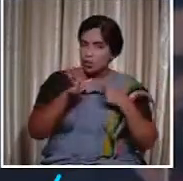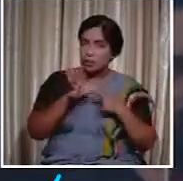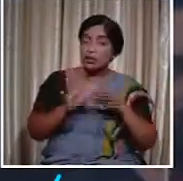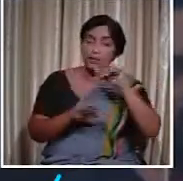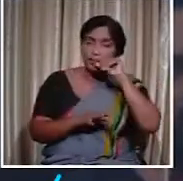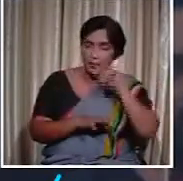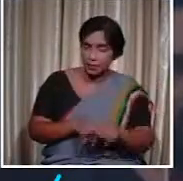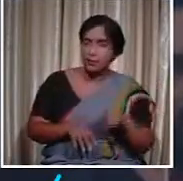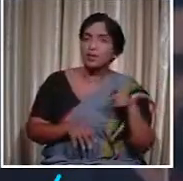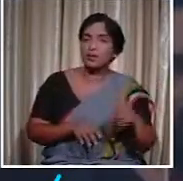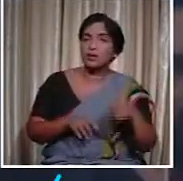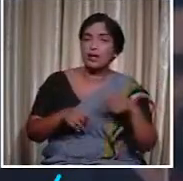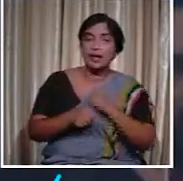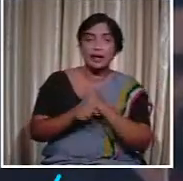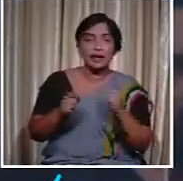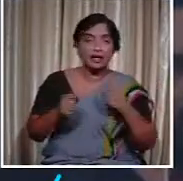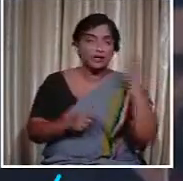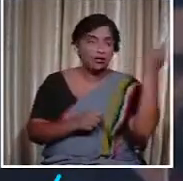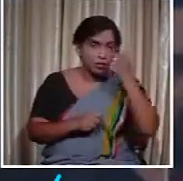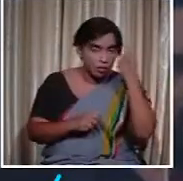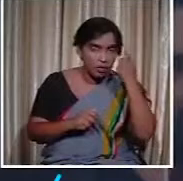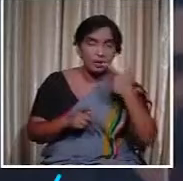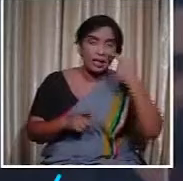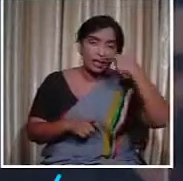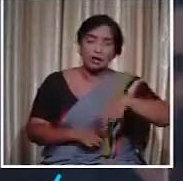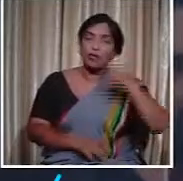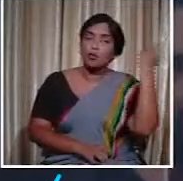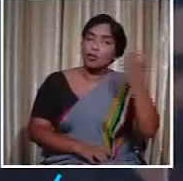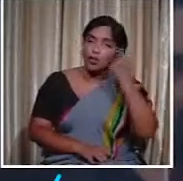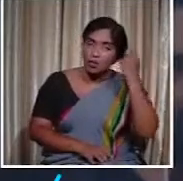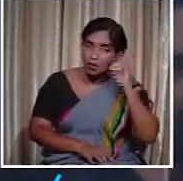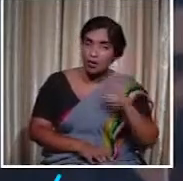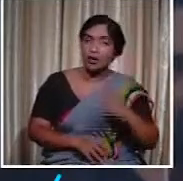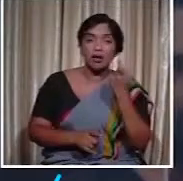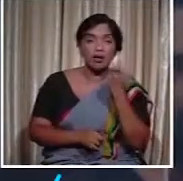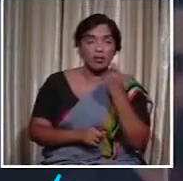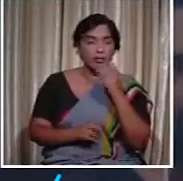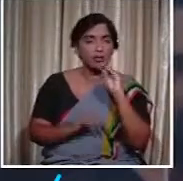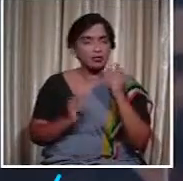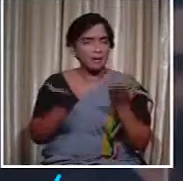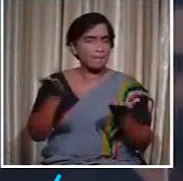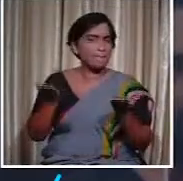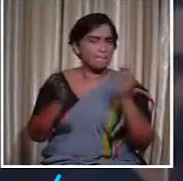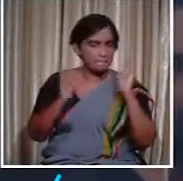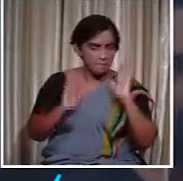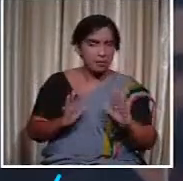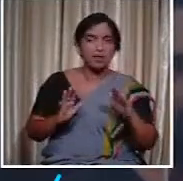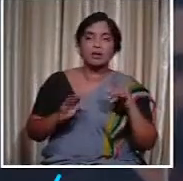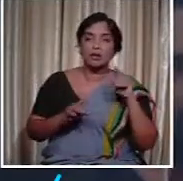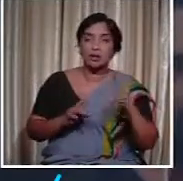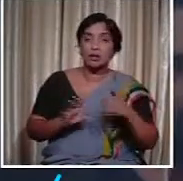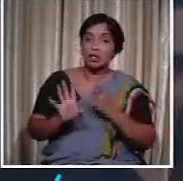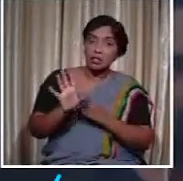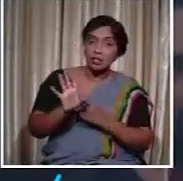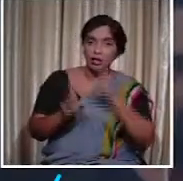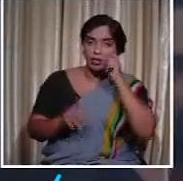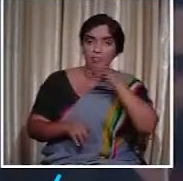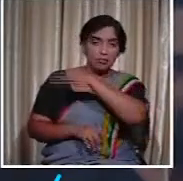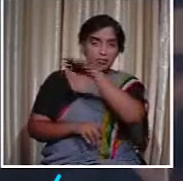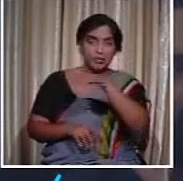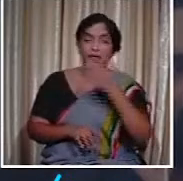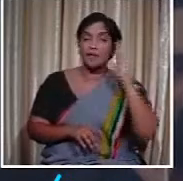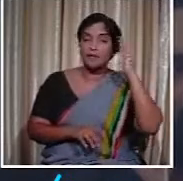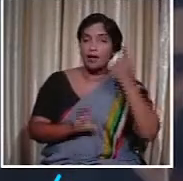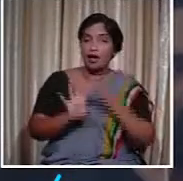ඇත්ත වශයෙන්ම අපිට ගෑස් ටික හොයාගත්තත්, තෙල් ටික හොයාගත්තත්, ආර්ථික යම් සමබරතාවයකට ගෙනාවත් තරුණ ප්‍රජාව